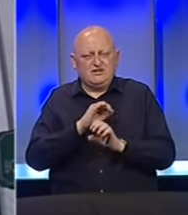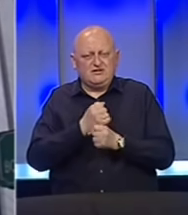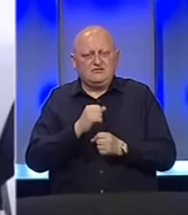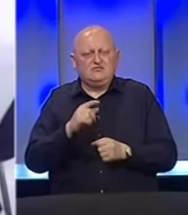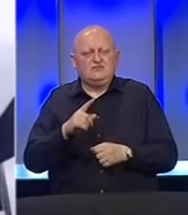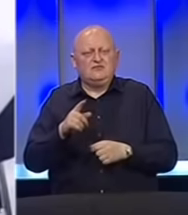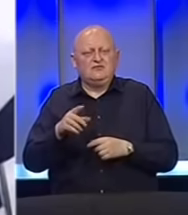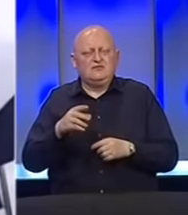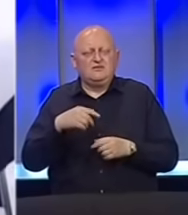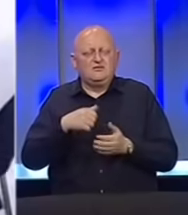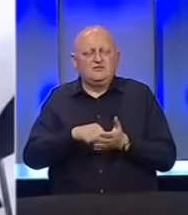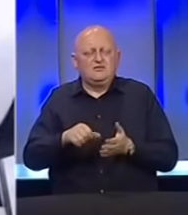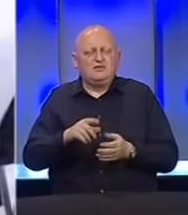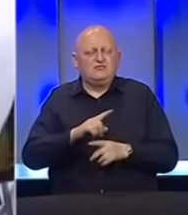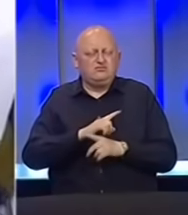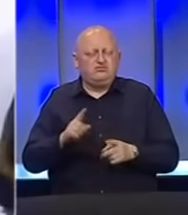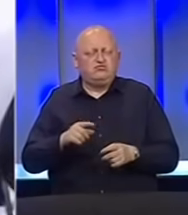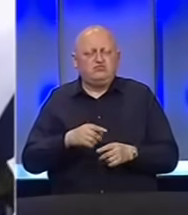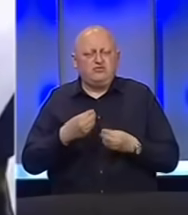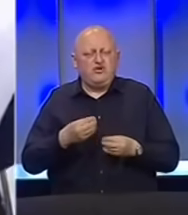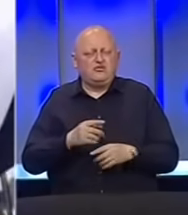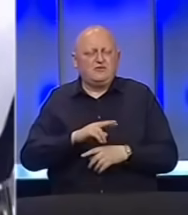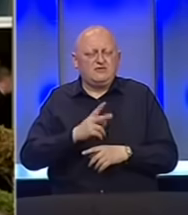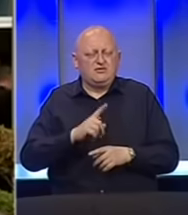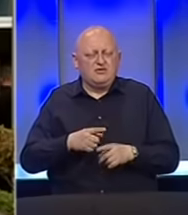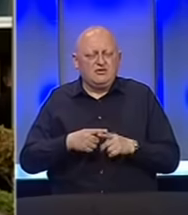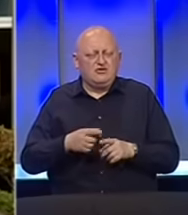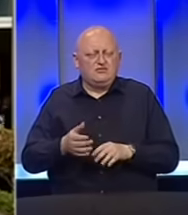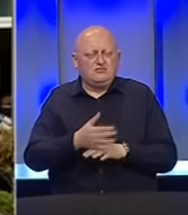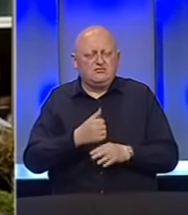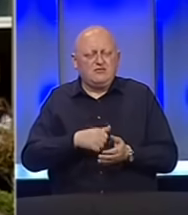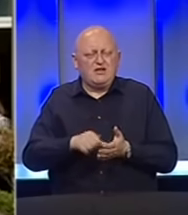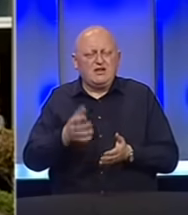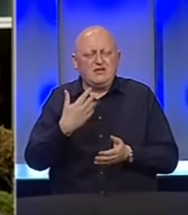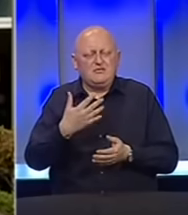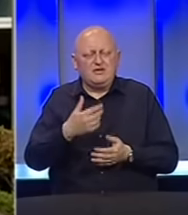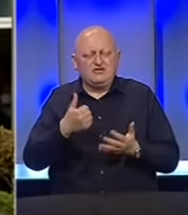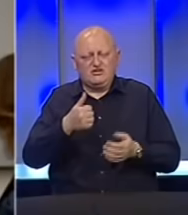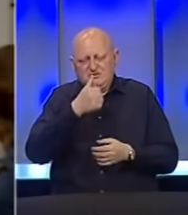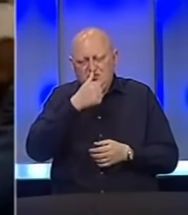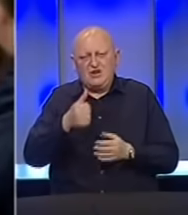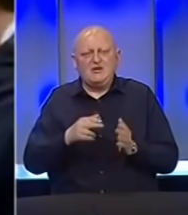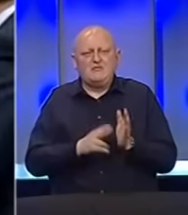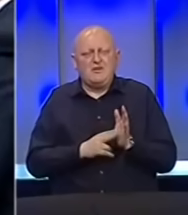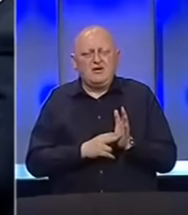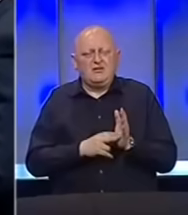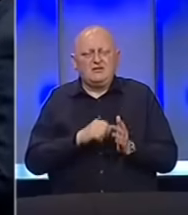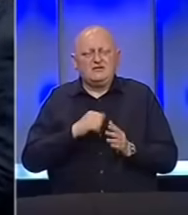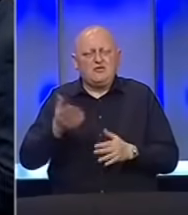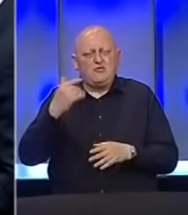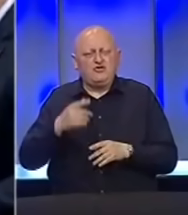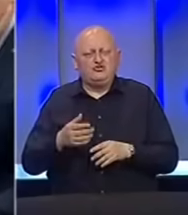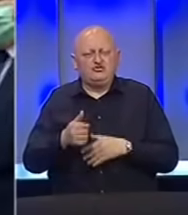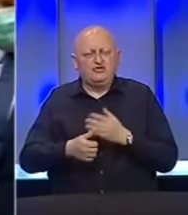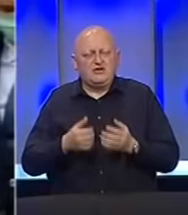Hercegovina je kreditorima na ime plaćanja naknada za odobrena na iskorištena sredstva platila više od 56 miliona maraka. Samo prošle